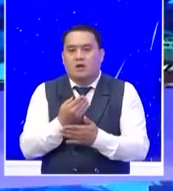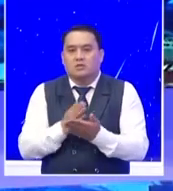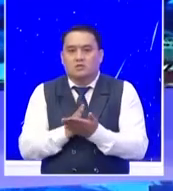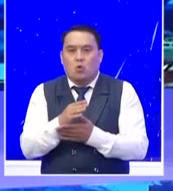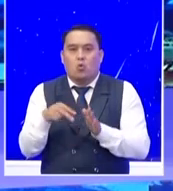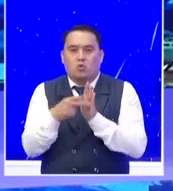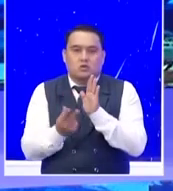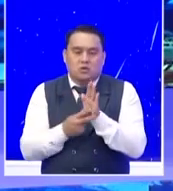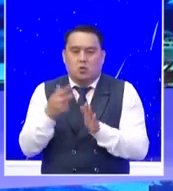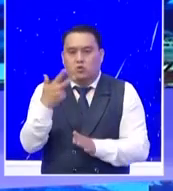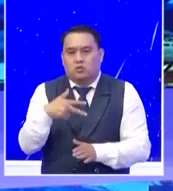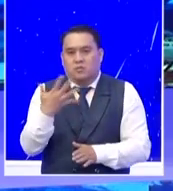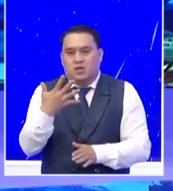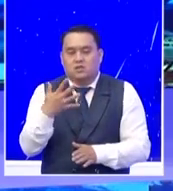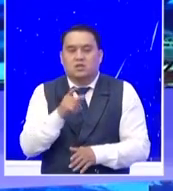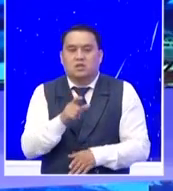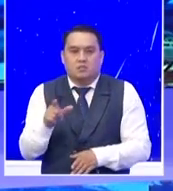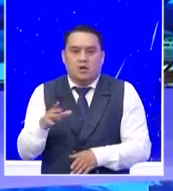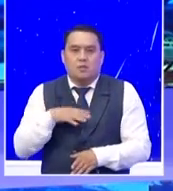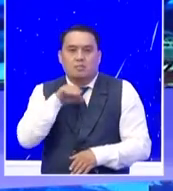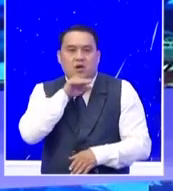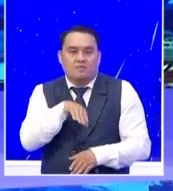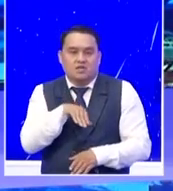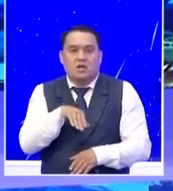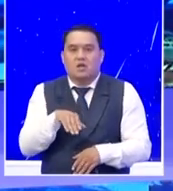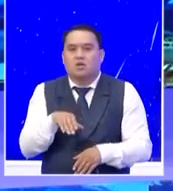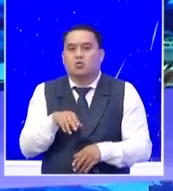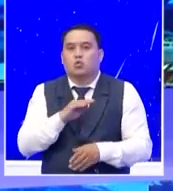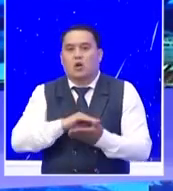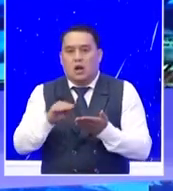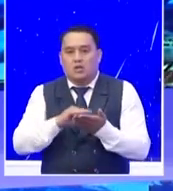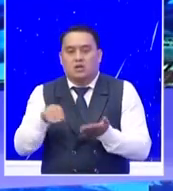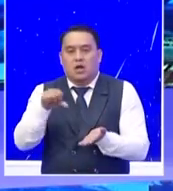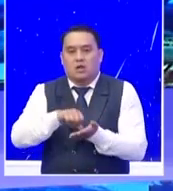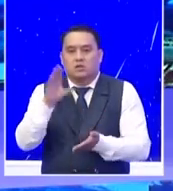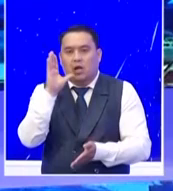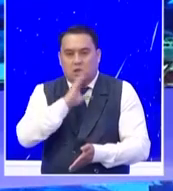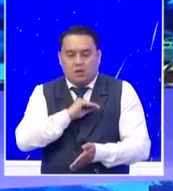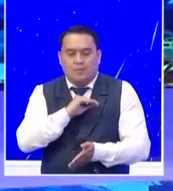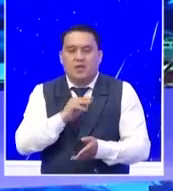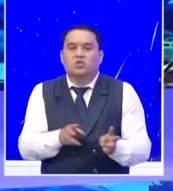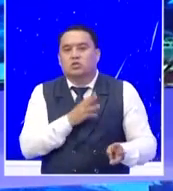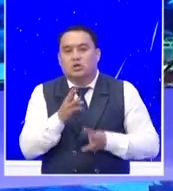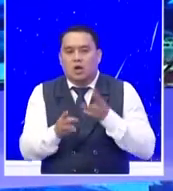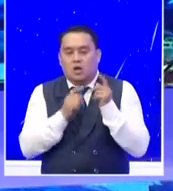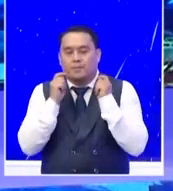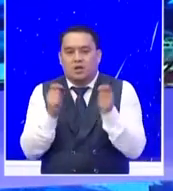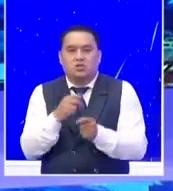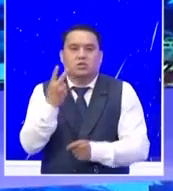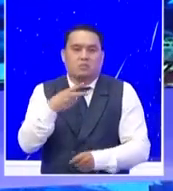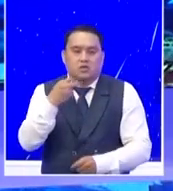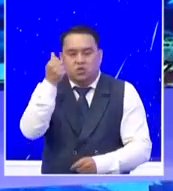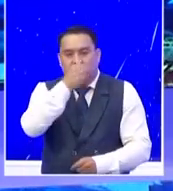саласының 18-35 жас аралығындағы кәсіби және кәсіби емес журналистері қатысады. Жігер сыйлығына өтініш